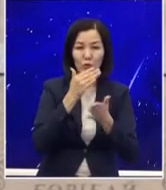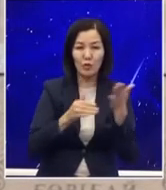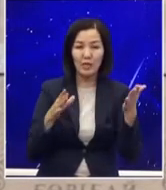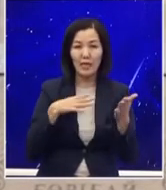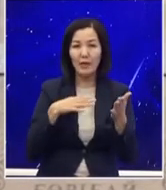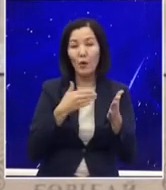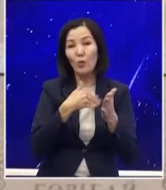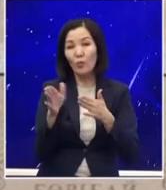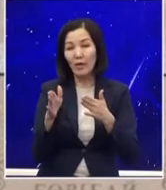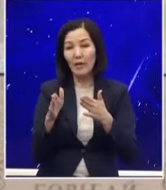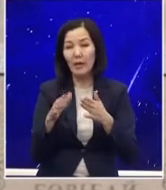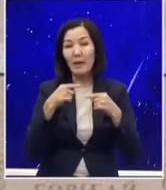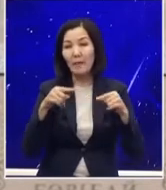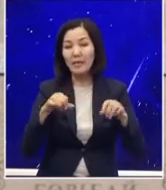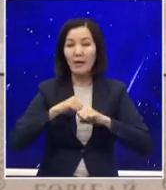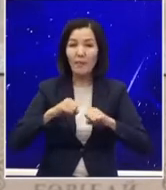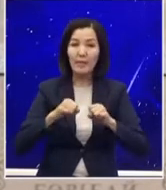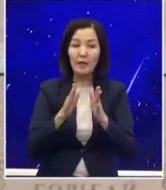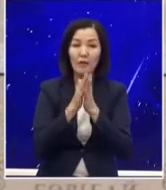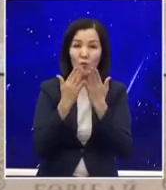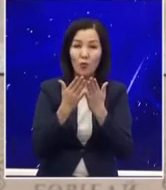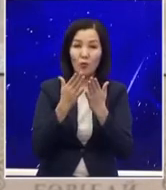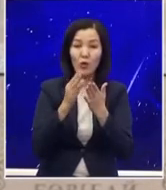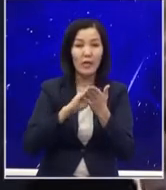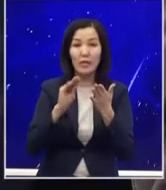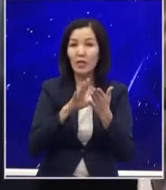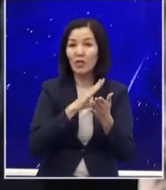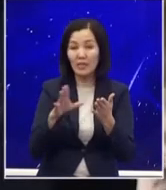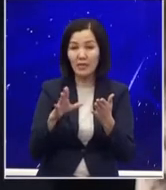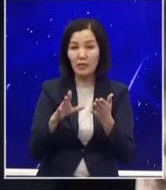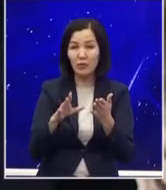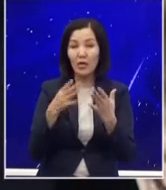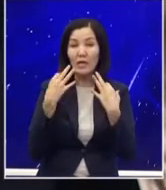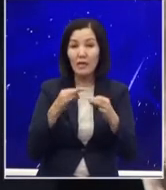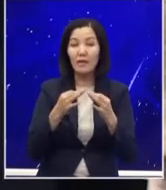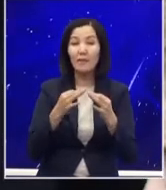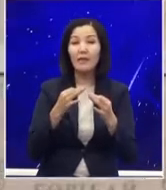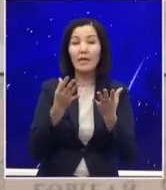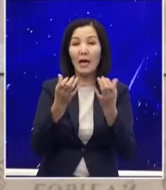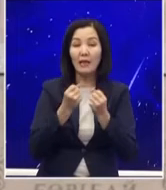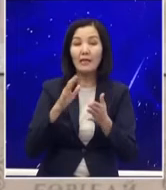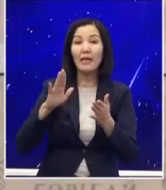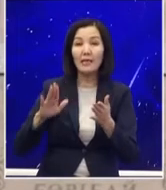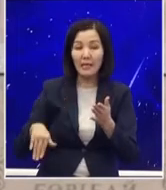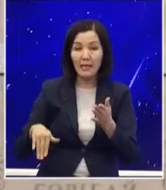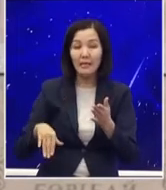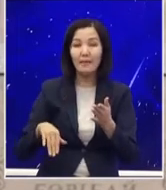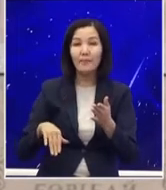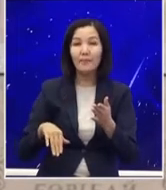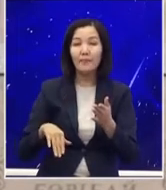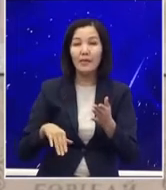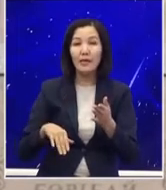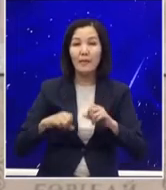басқа батырлар сияқты оқулықтарға да ене алмай қалды. Егемендік алғаннан кейін осы баштандақтардың